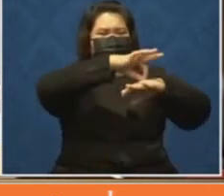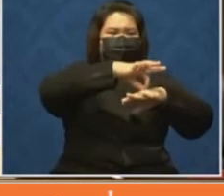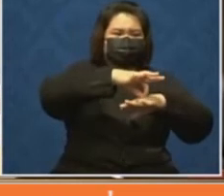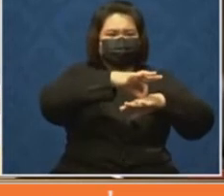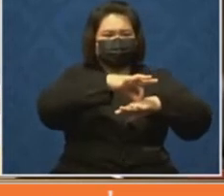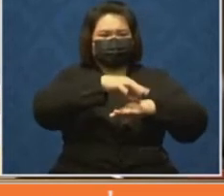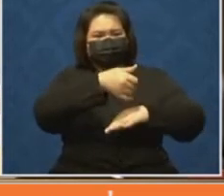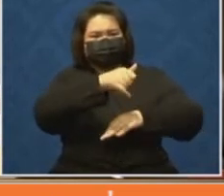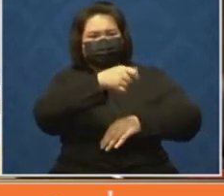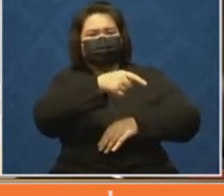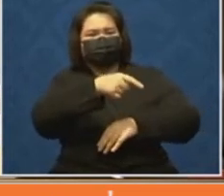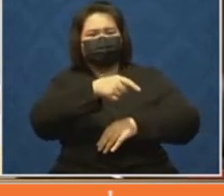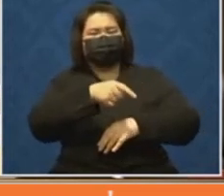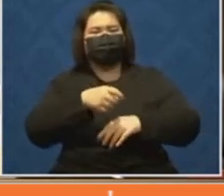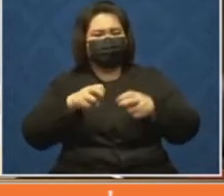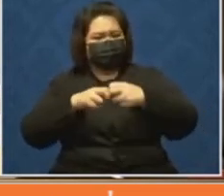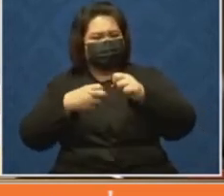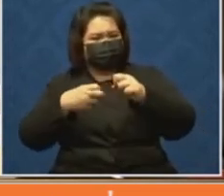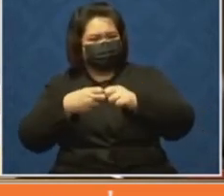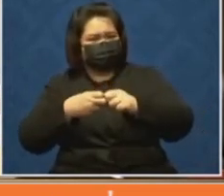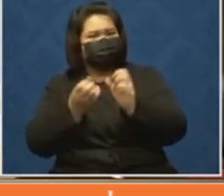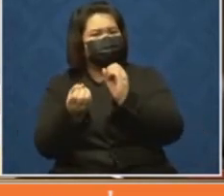ขวบรการจมทีสดแนนประชาชน์ี้นะอย